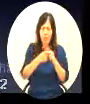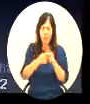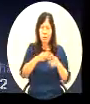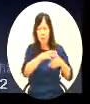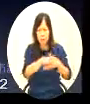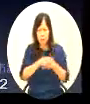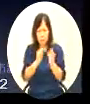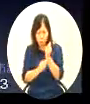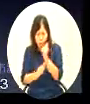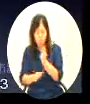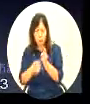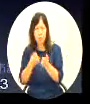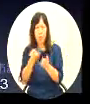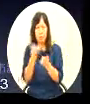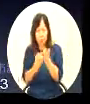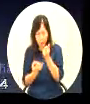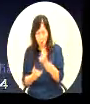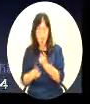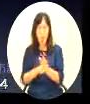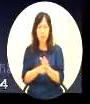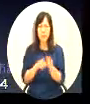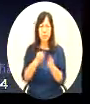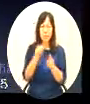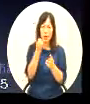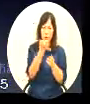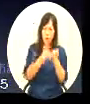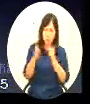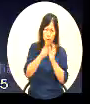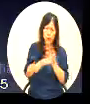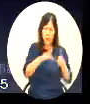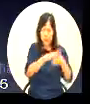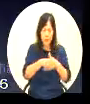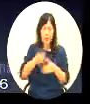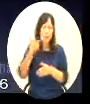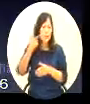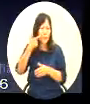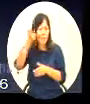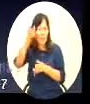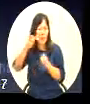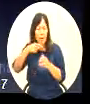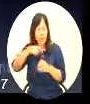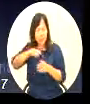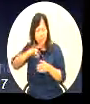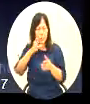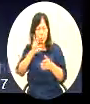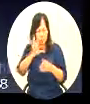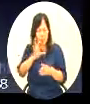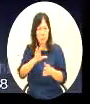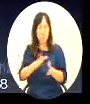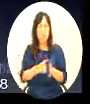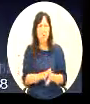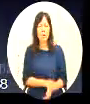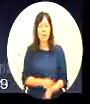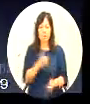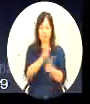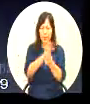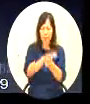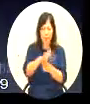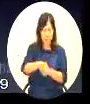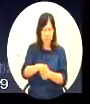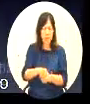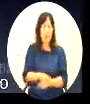着孙子，或者是一个女儿牵着老爸爸的手，要去帮他上厕所齁，帮他处理这